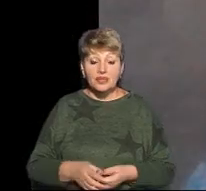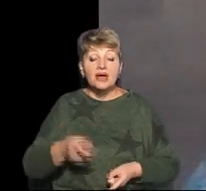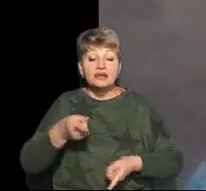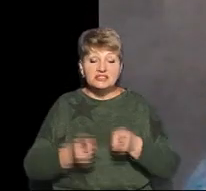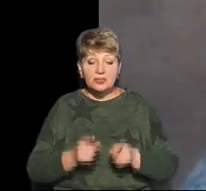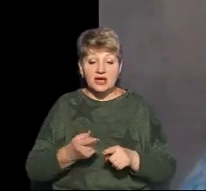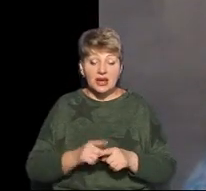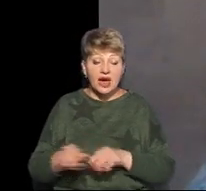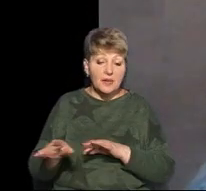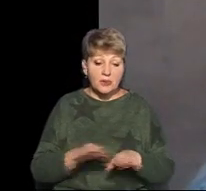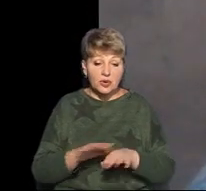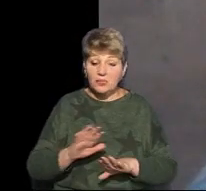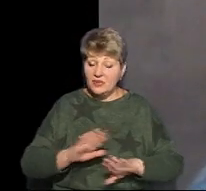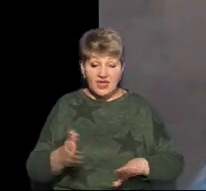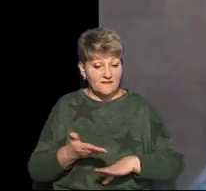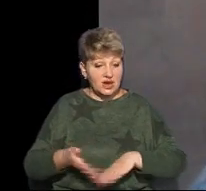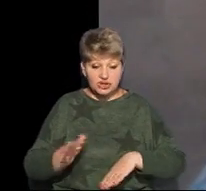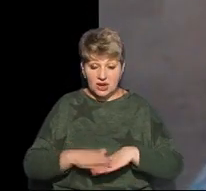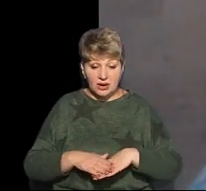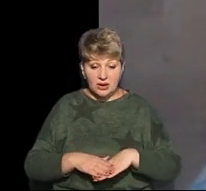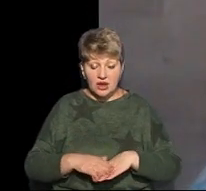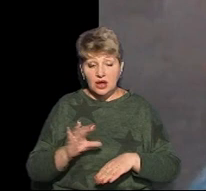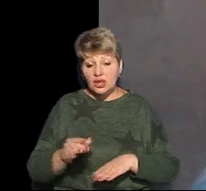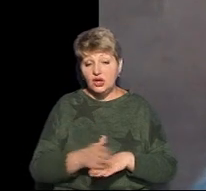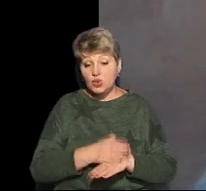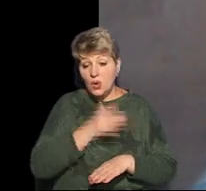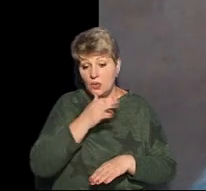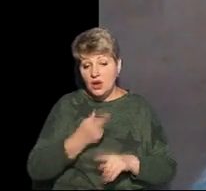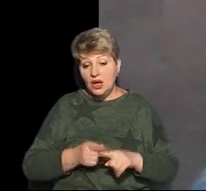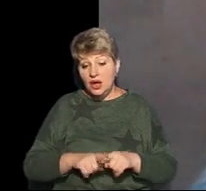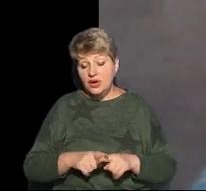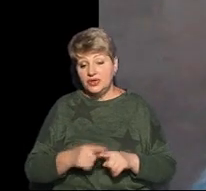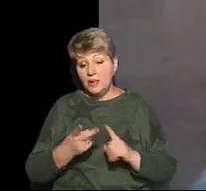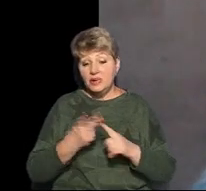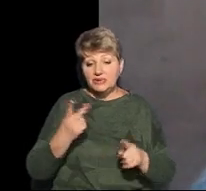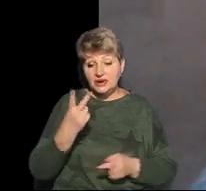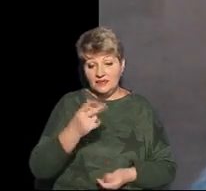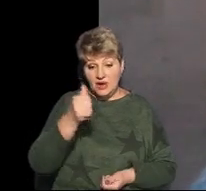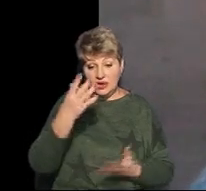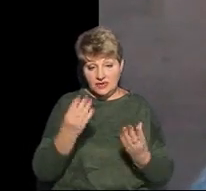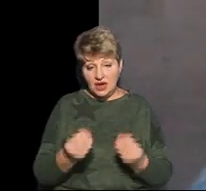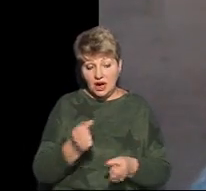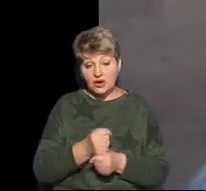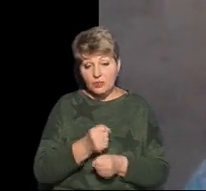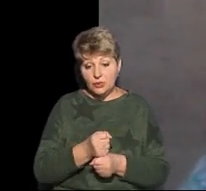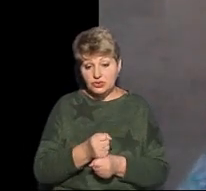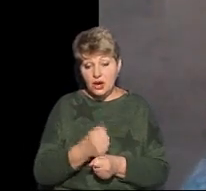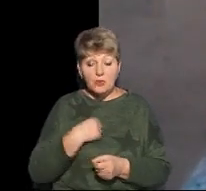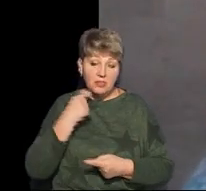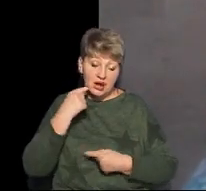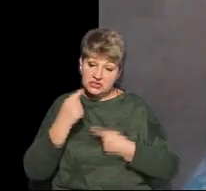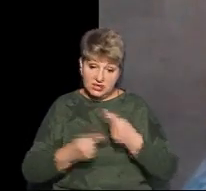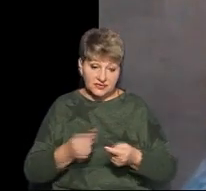Насправді ця процедура не така вже важка і довга в часі. Це максимум 1,5-2 дні робочих. Ми